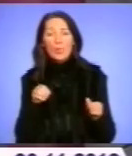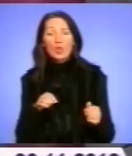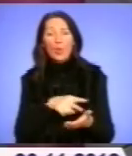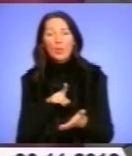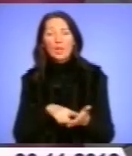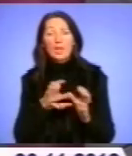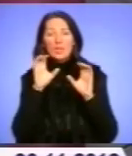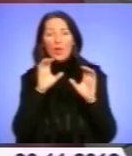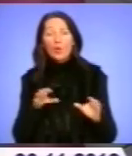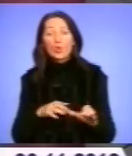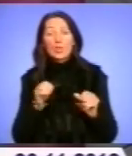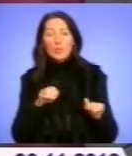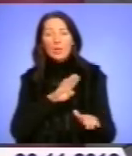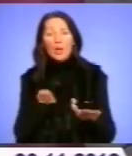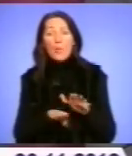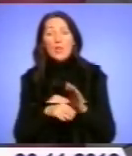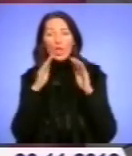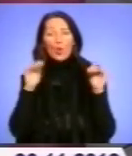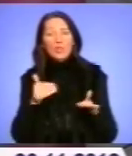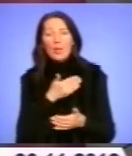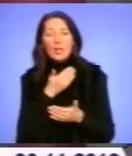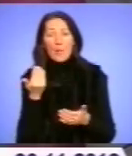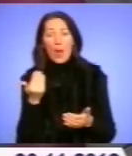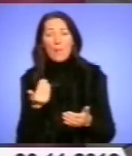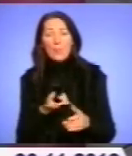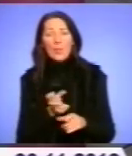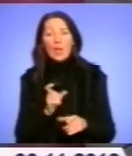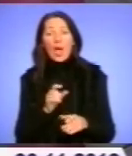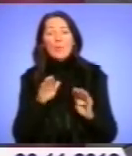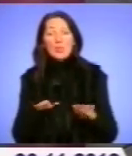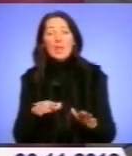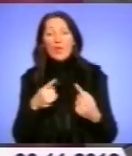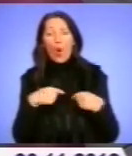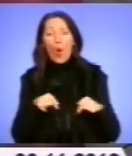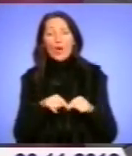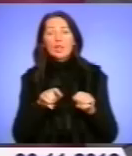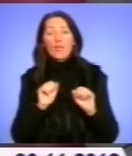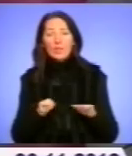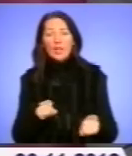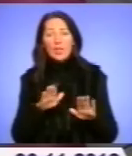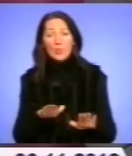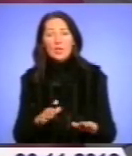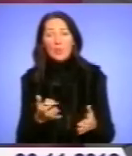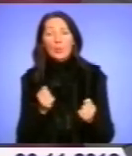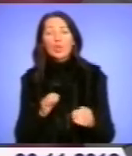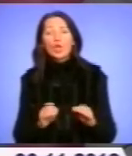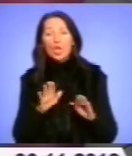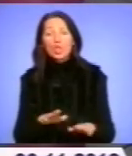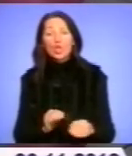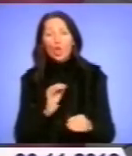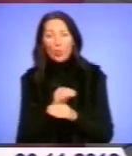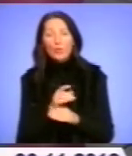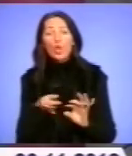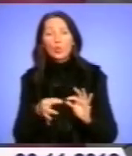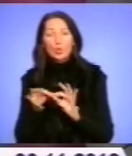землі під кіосками практично нема. Більше того, місцеві органи влади на місцях приймають рішення, доповнення і ускладнюють